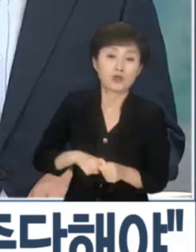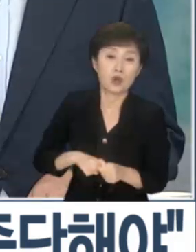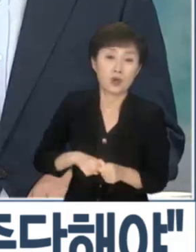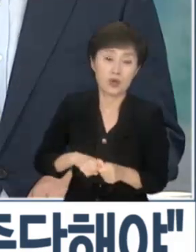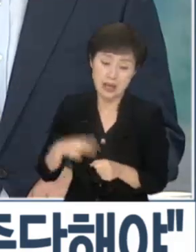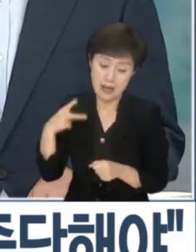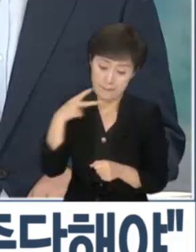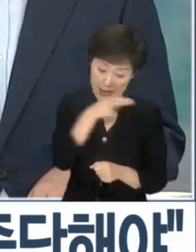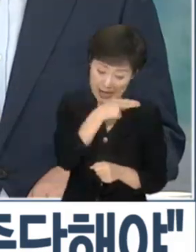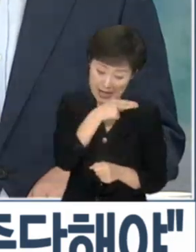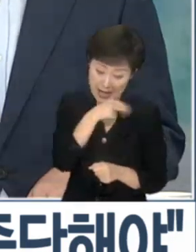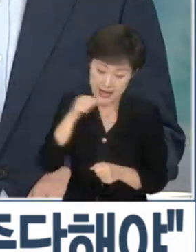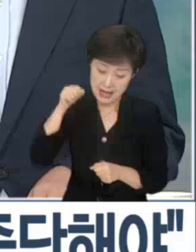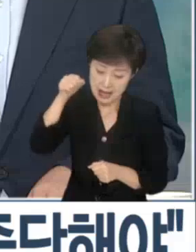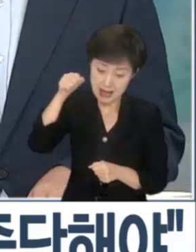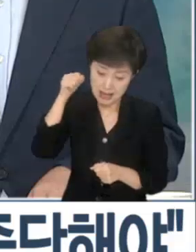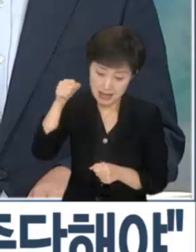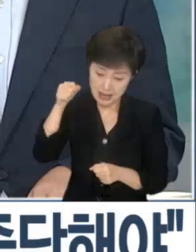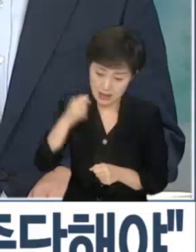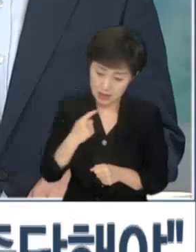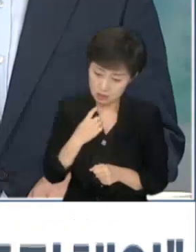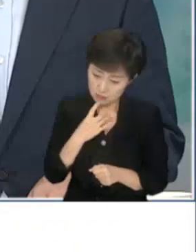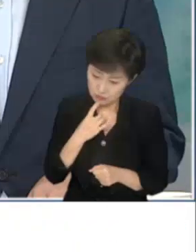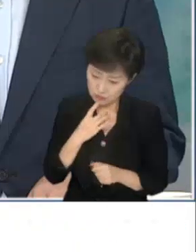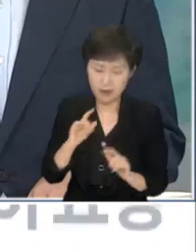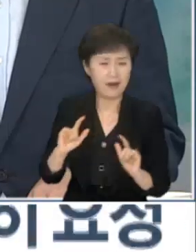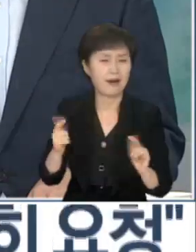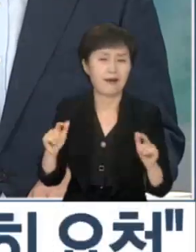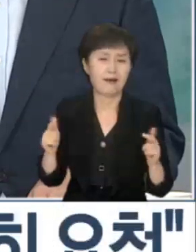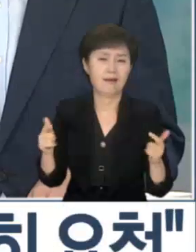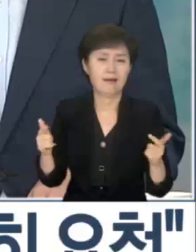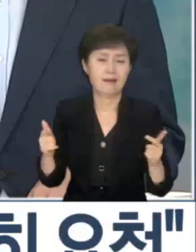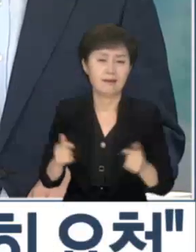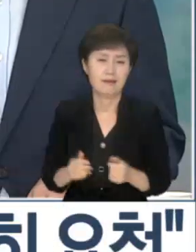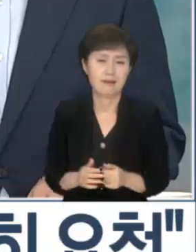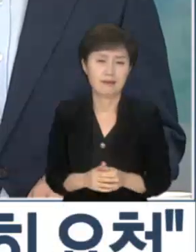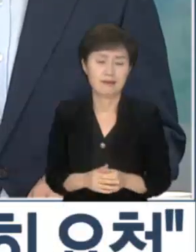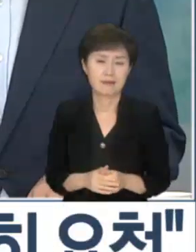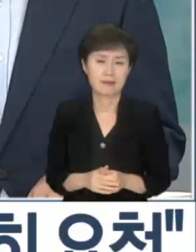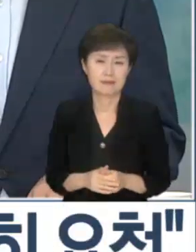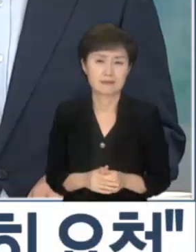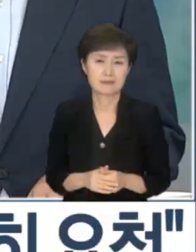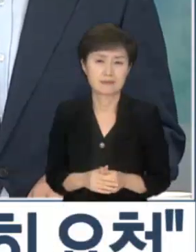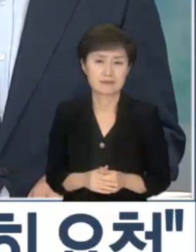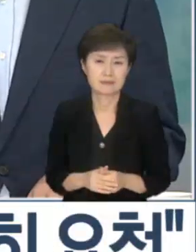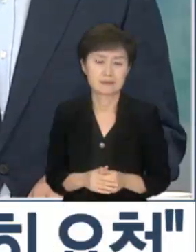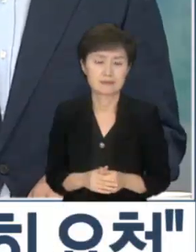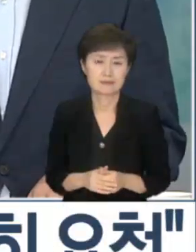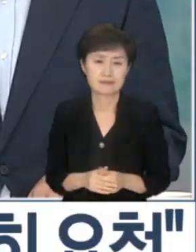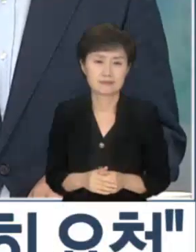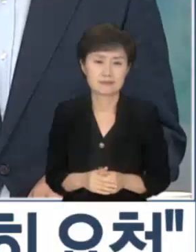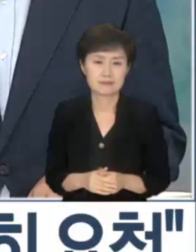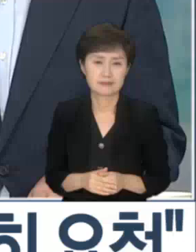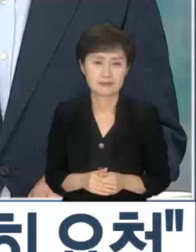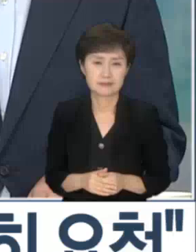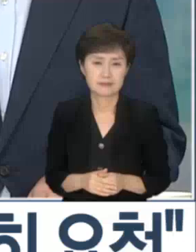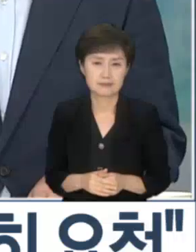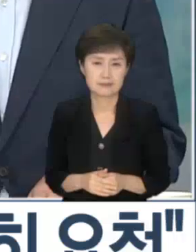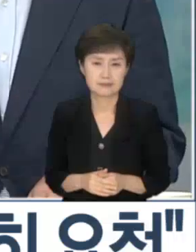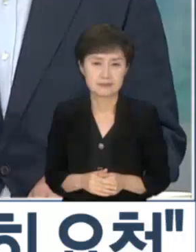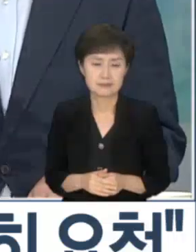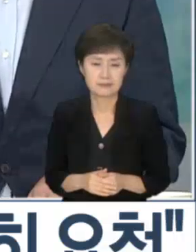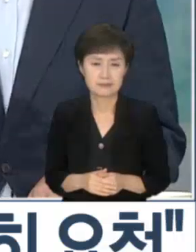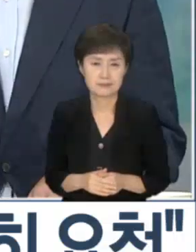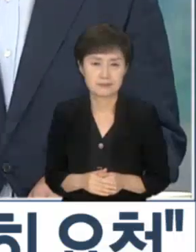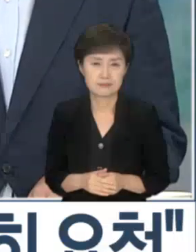방어하고자 만 그것 때문에 만 단식하는게 아니지 않습니까 뭐 저는 그것이